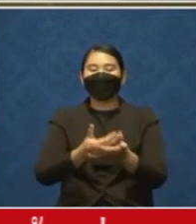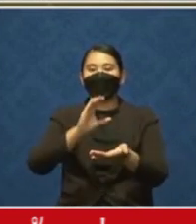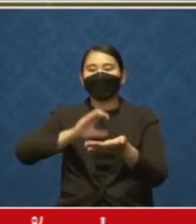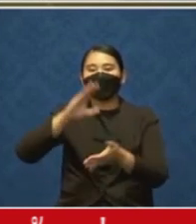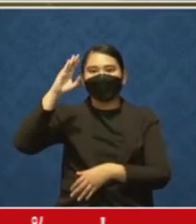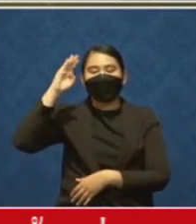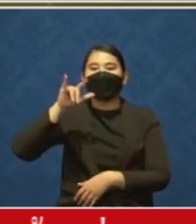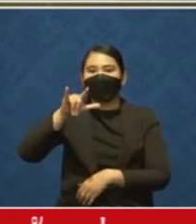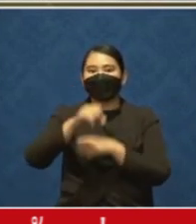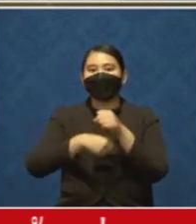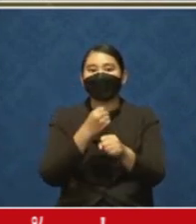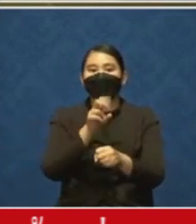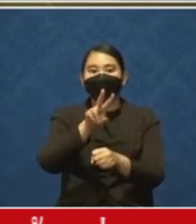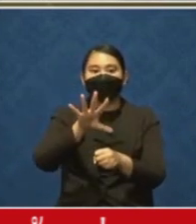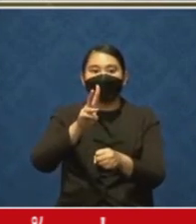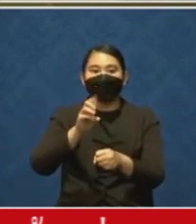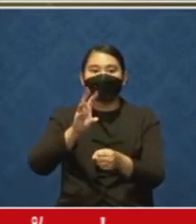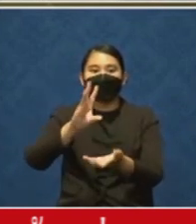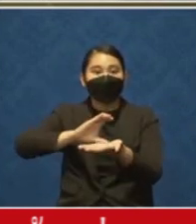ทัพอากาศปี2566ครับ